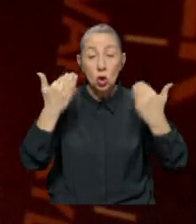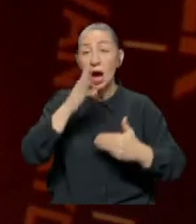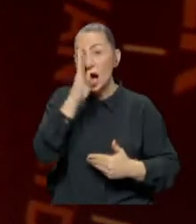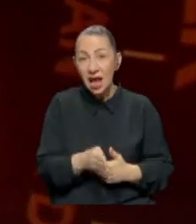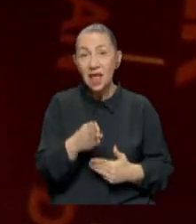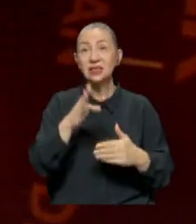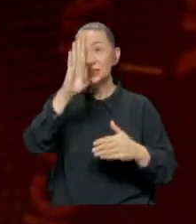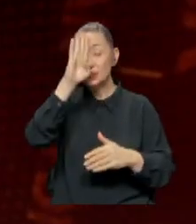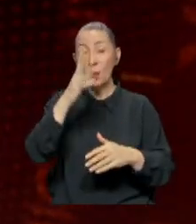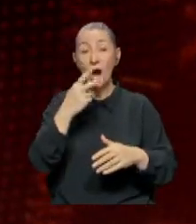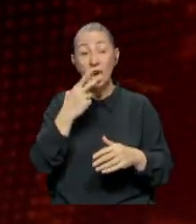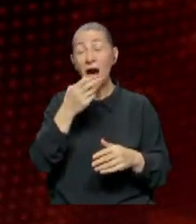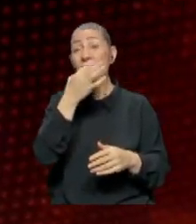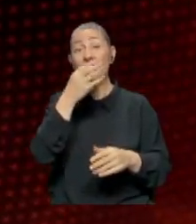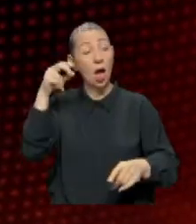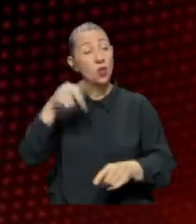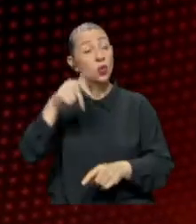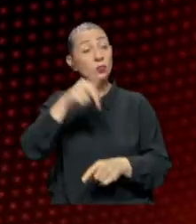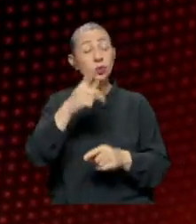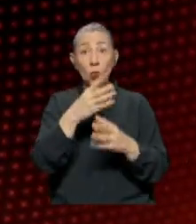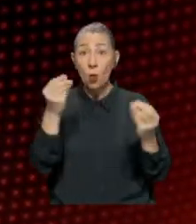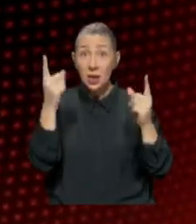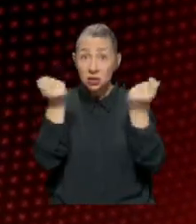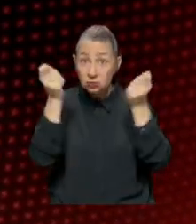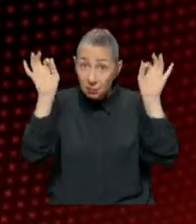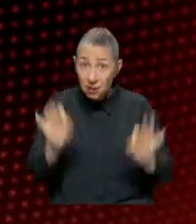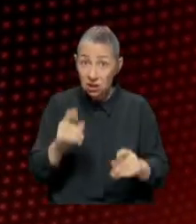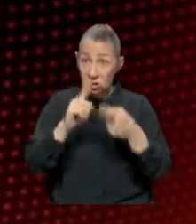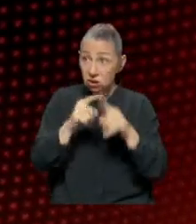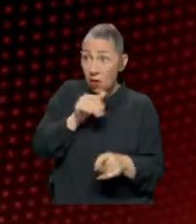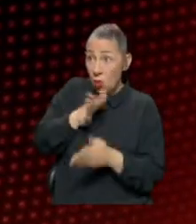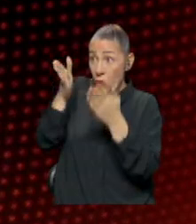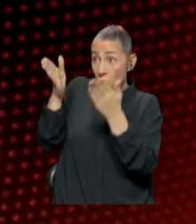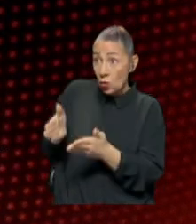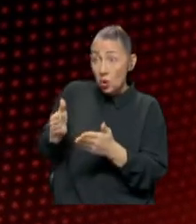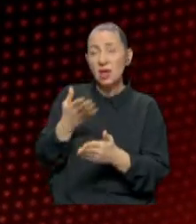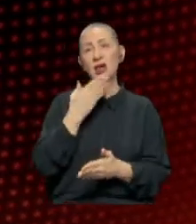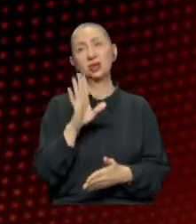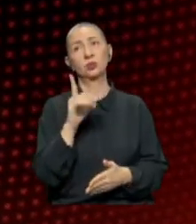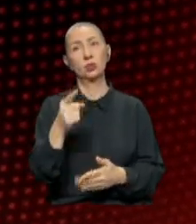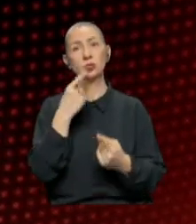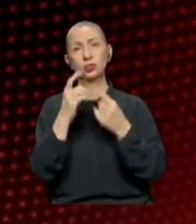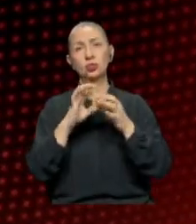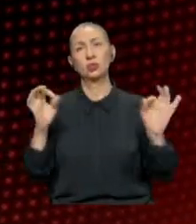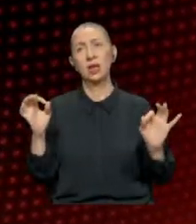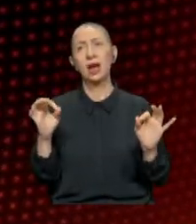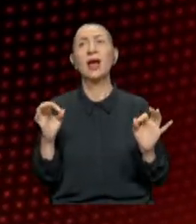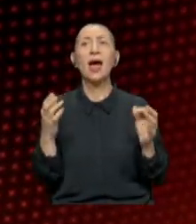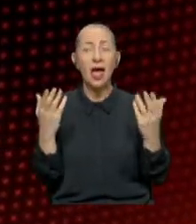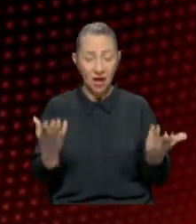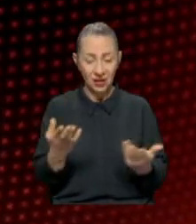diye İstanbul'dan Ankara'ya yürümüş büyük bir hareket başlatmış olan Kılıçdaroğlu'na yakışmıyor bu sözler. Yani